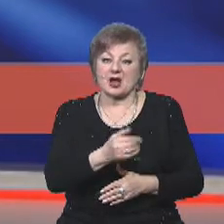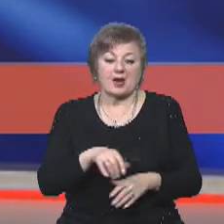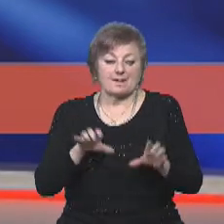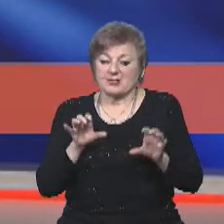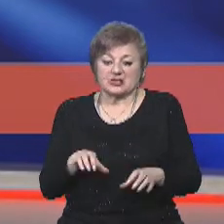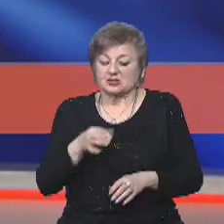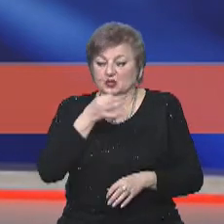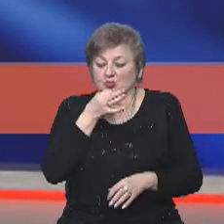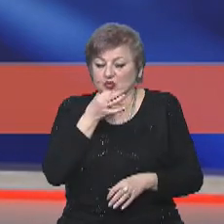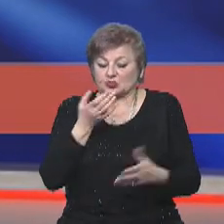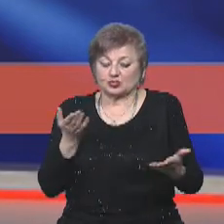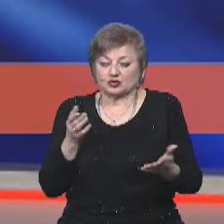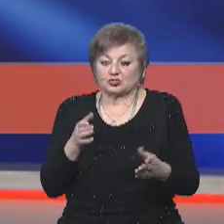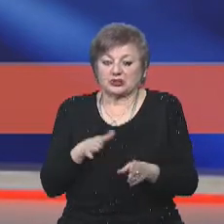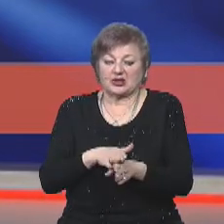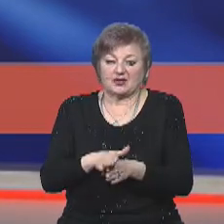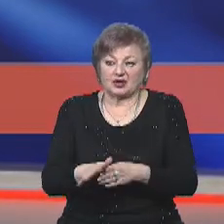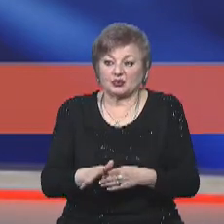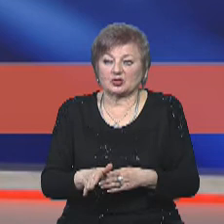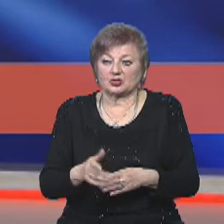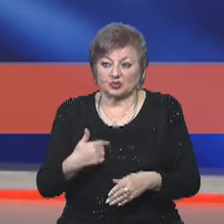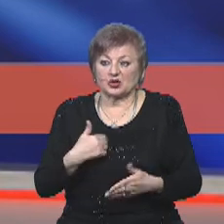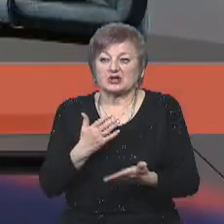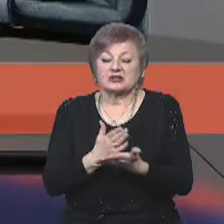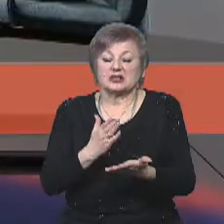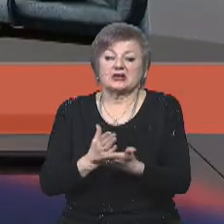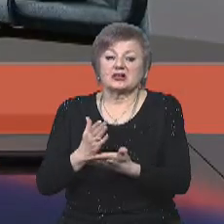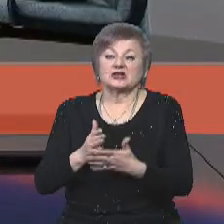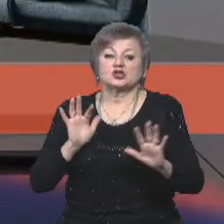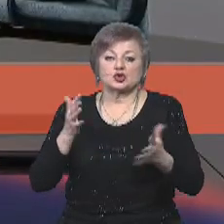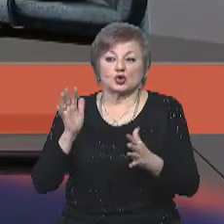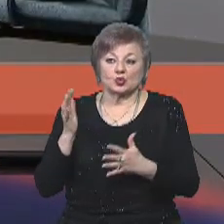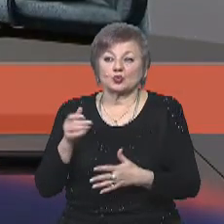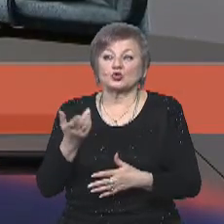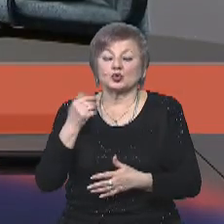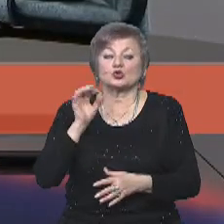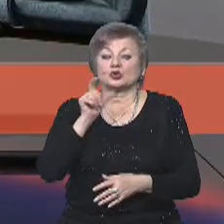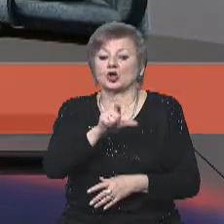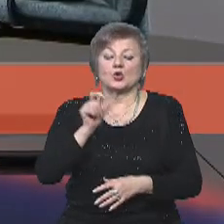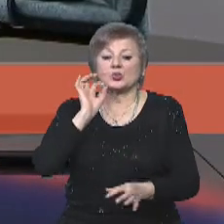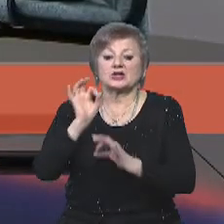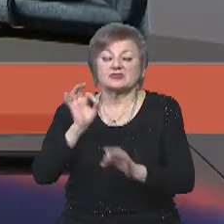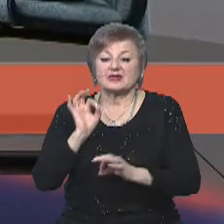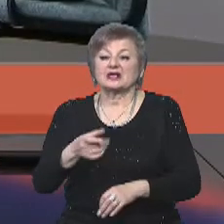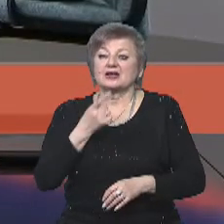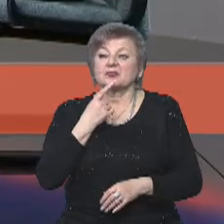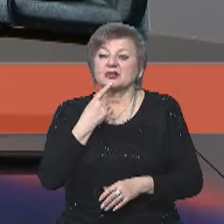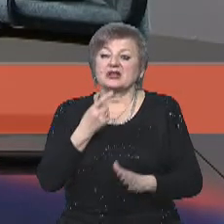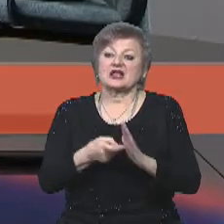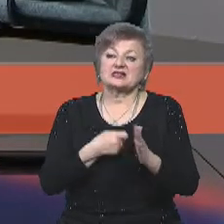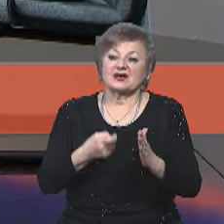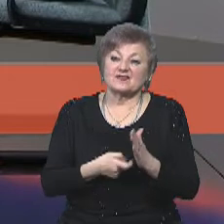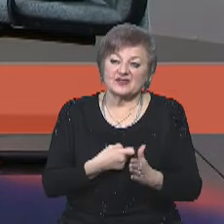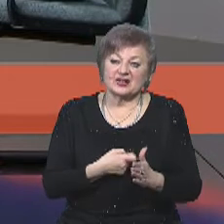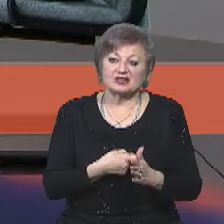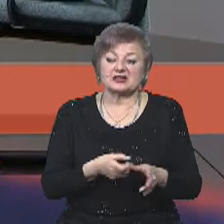председатель не открывал. У нас много есть таких случаев, когда люди звонят, пытаются выяснить,